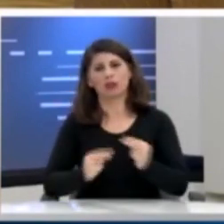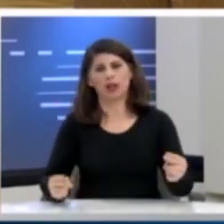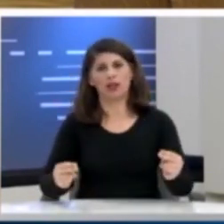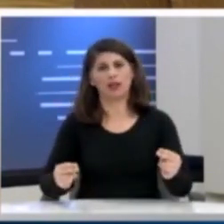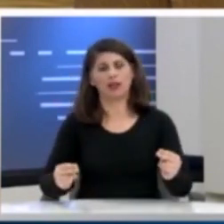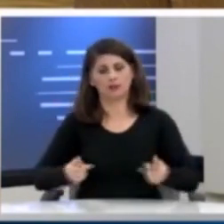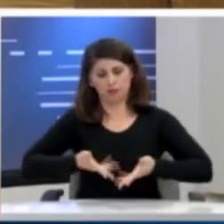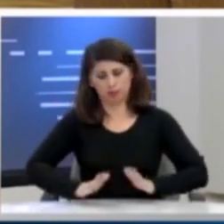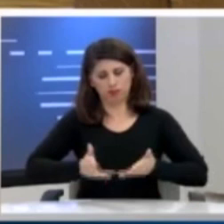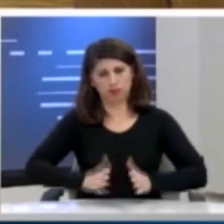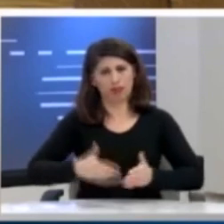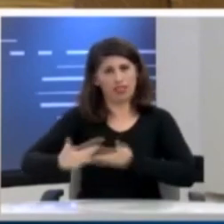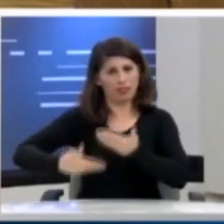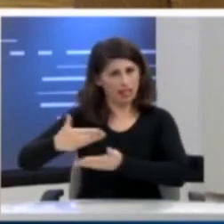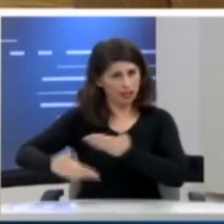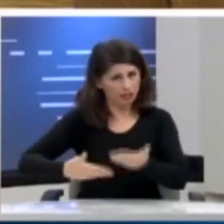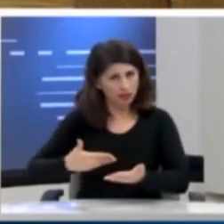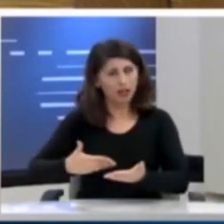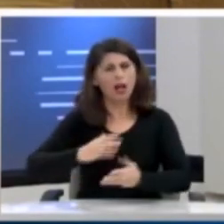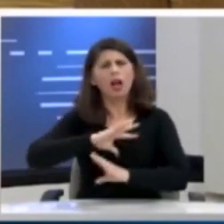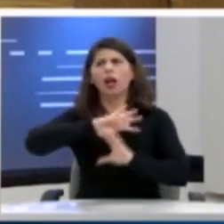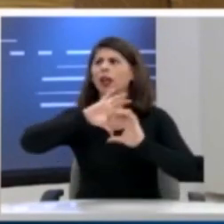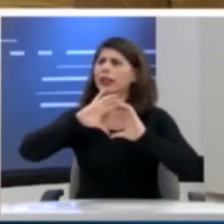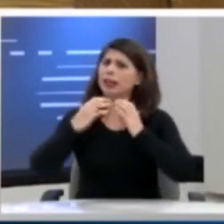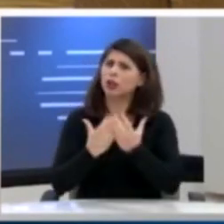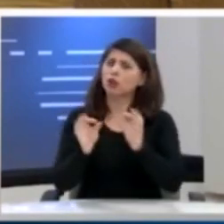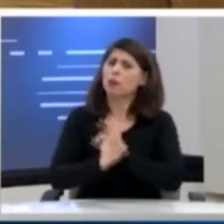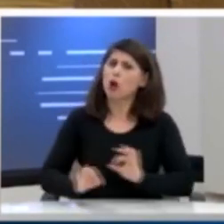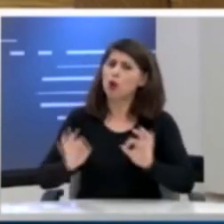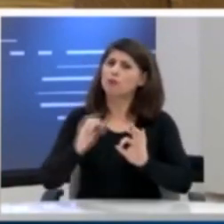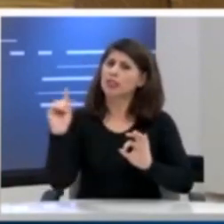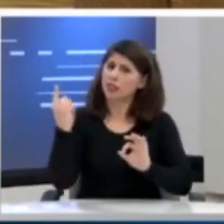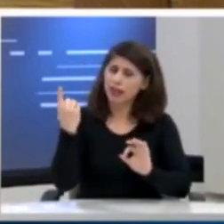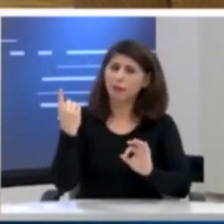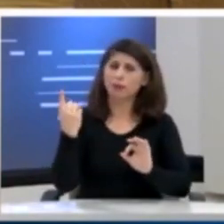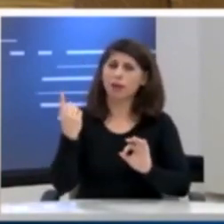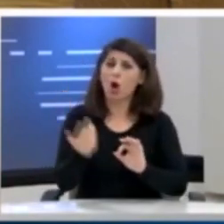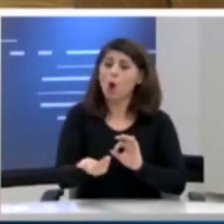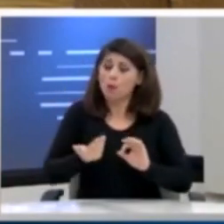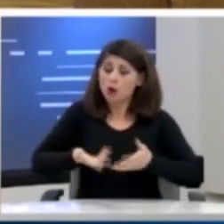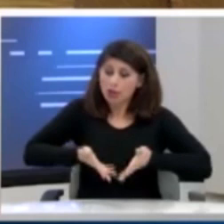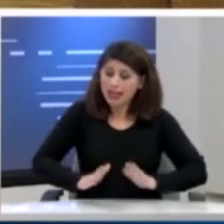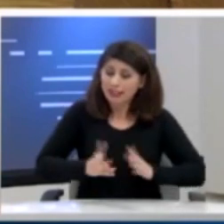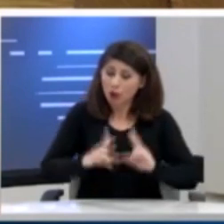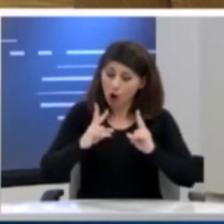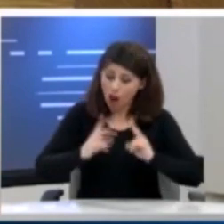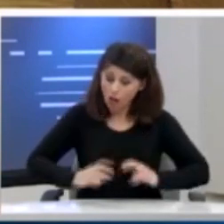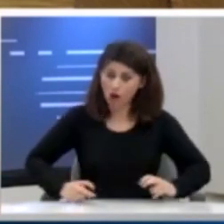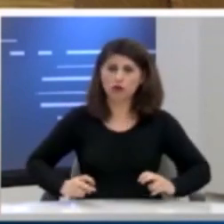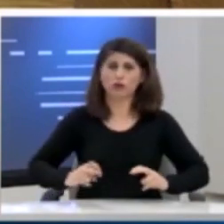η αναπαραγωγική διαδικασία, η γενικότερη πρόληψη και θεραπεία, ο προγεννητικός έλεγχος,